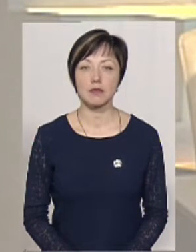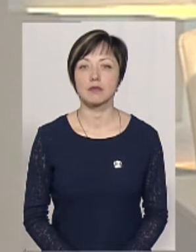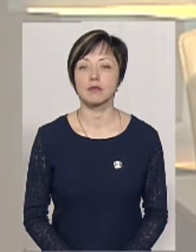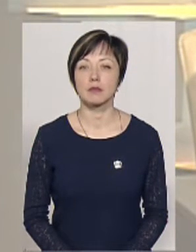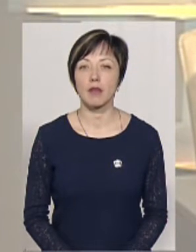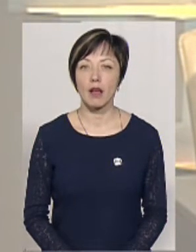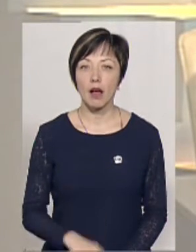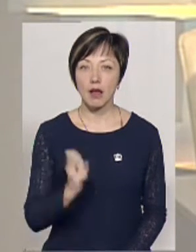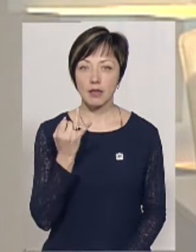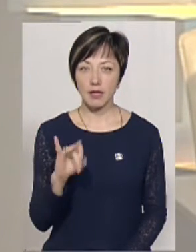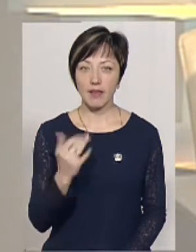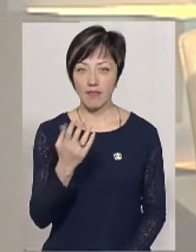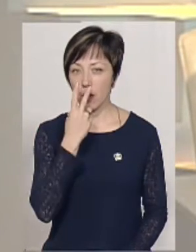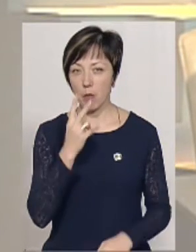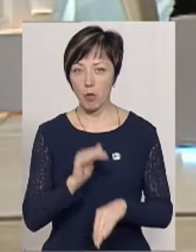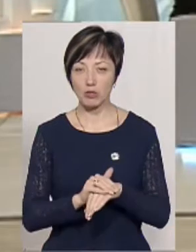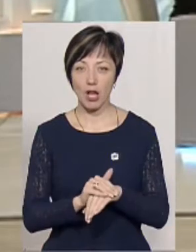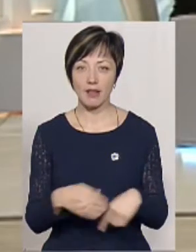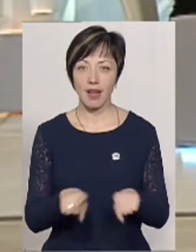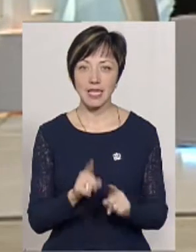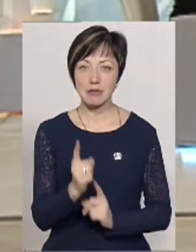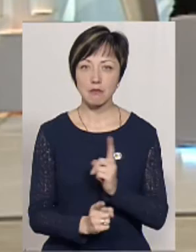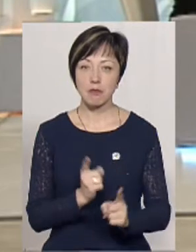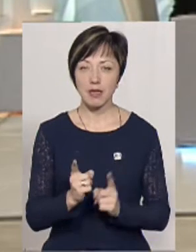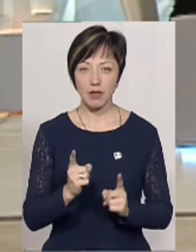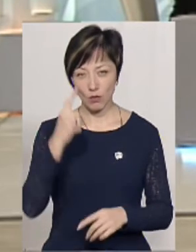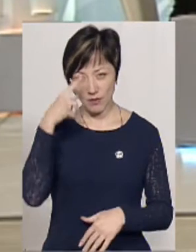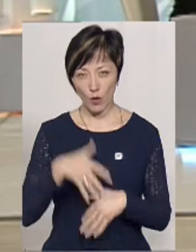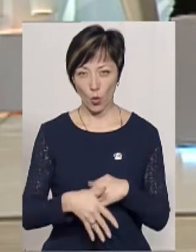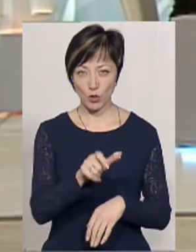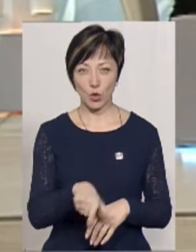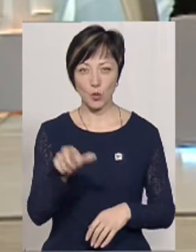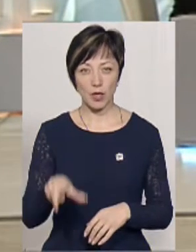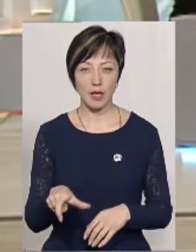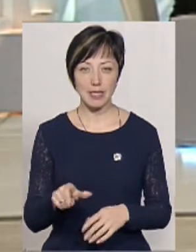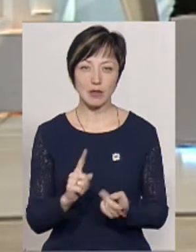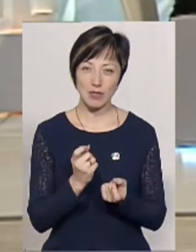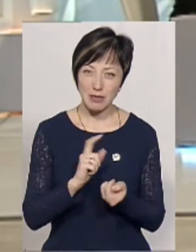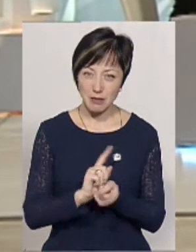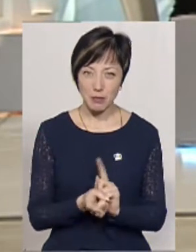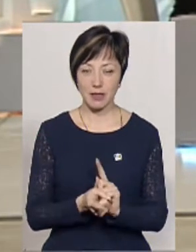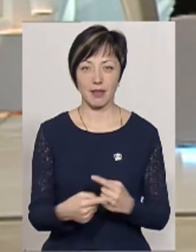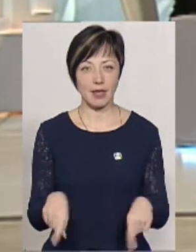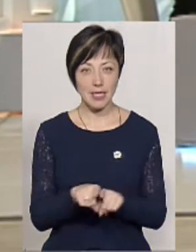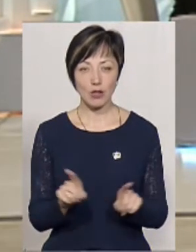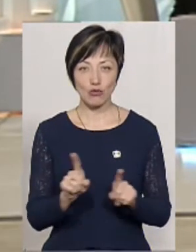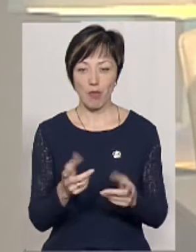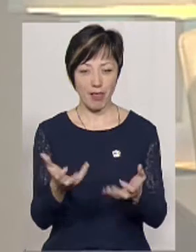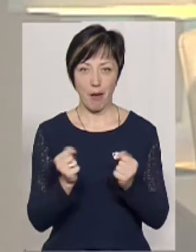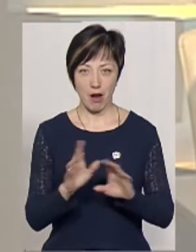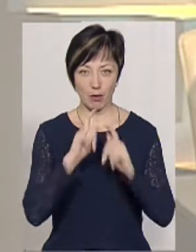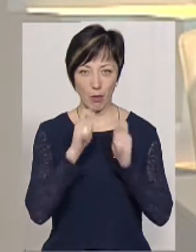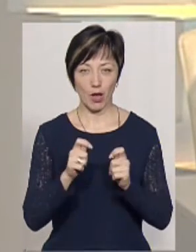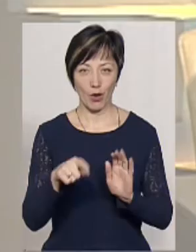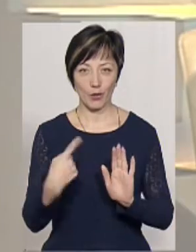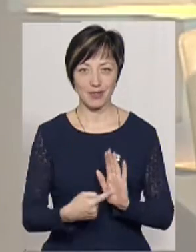От, Андрію, ви помічаєте такі зміни у свідомості, ну, що свідомість виборців змінюється аж настільки, щоб не брати,